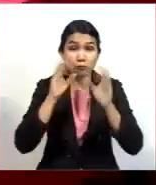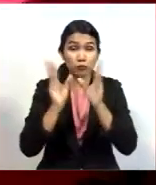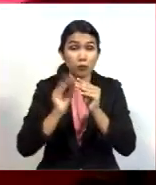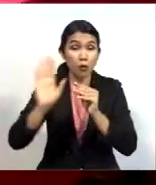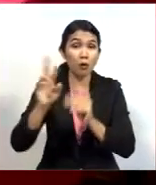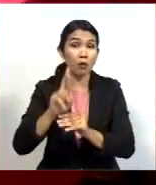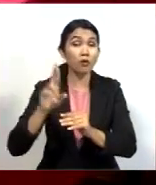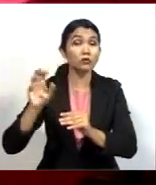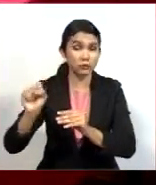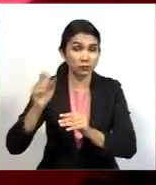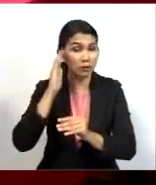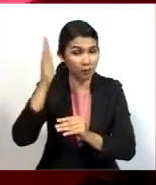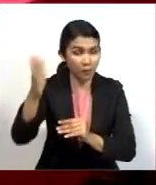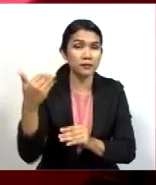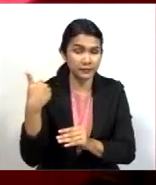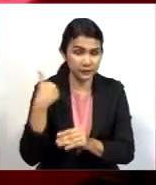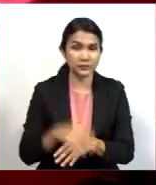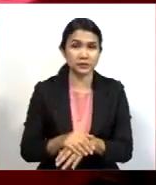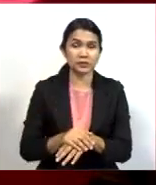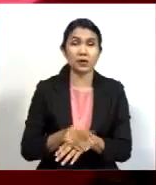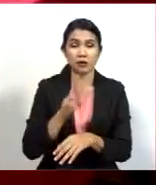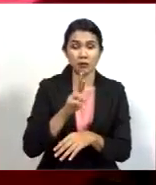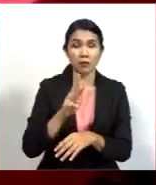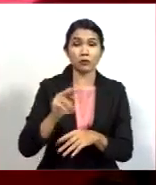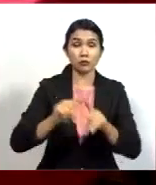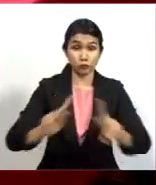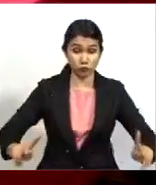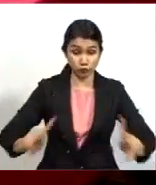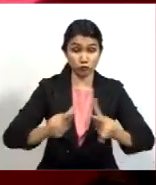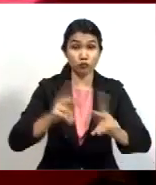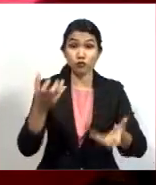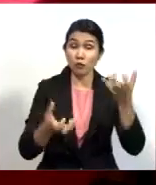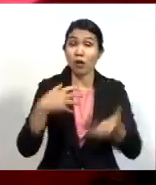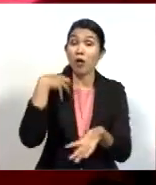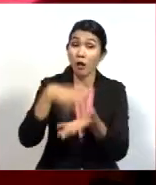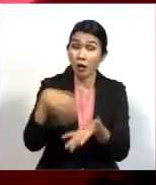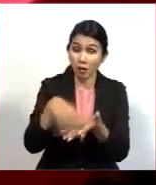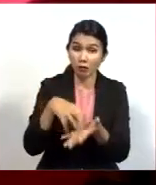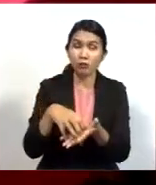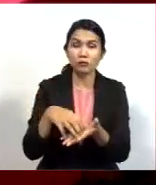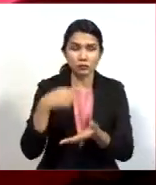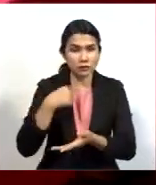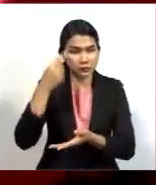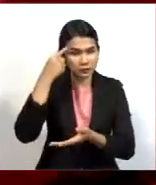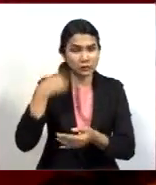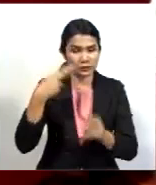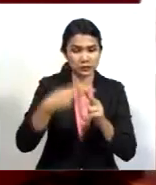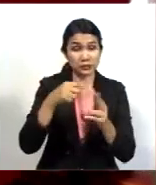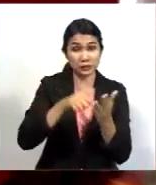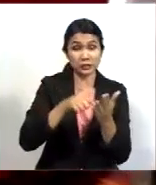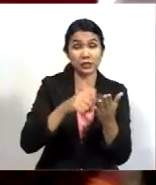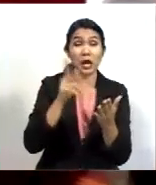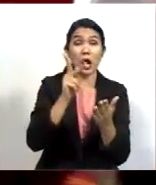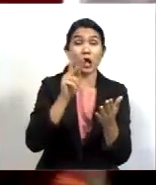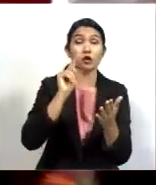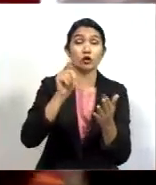ภาผู้แทนราษฎรต่อไปด้านรัฐมนตรีว่าการกระทรวงยุติธรรมเปิดเผยว่าหลังจากมีแนวคิดถอดพืชกระท่อมจากบั